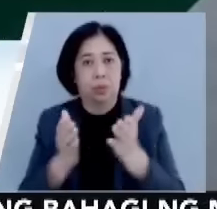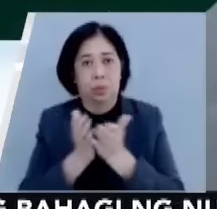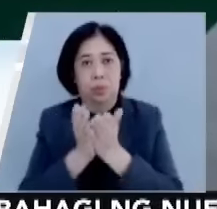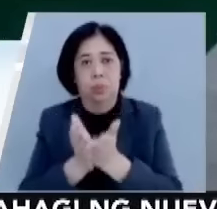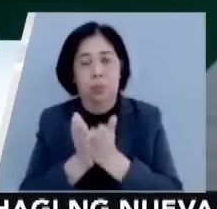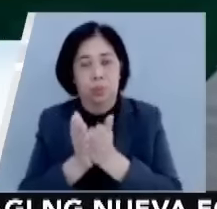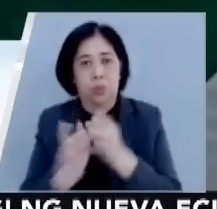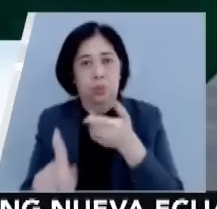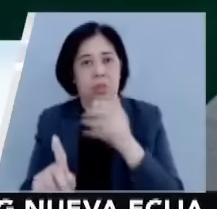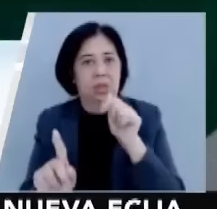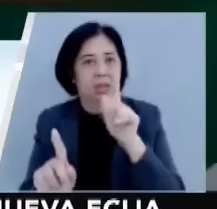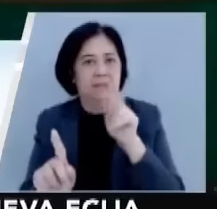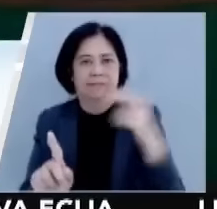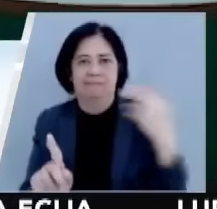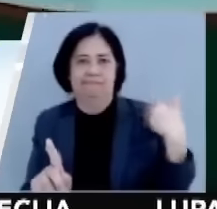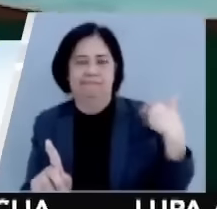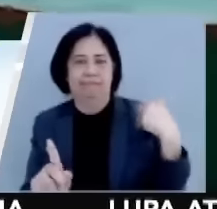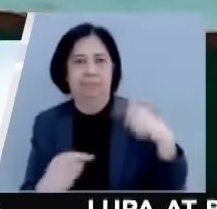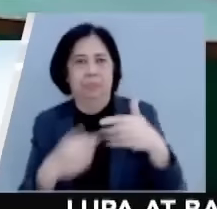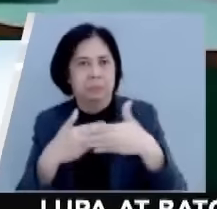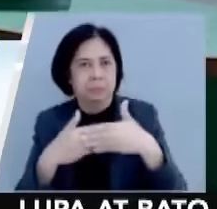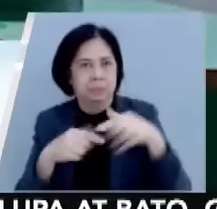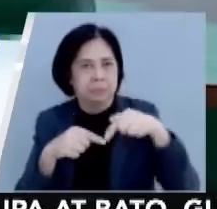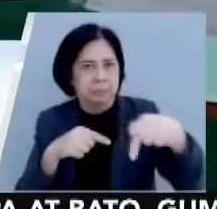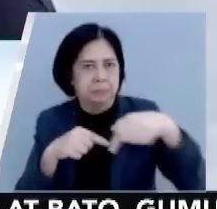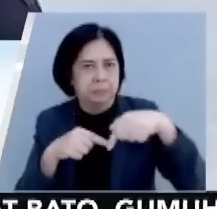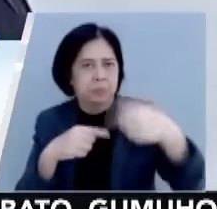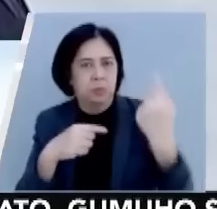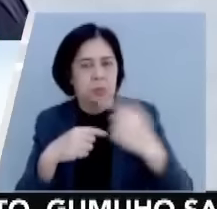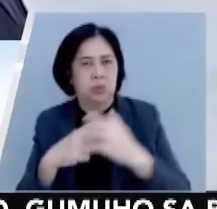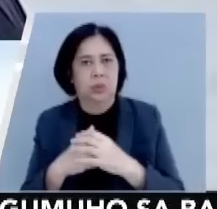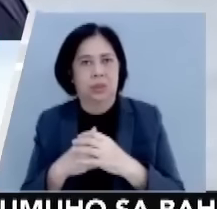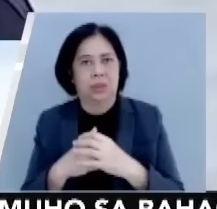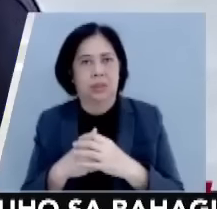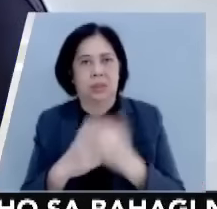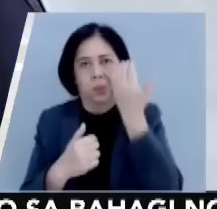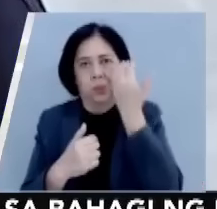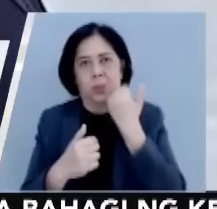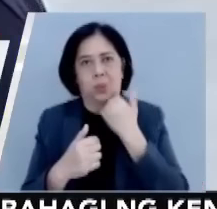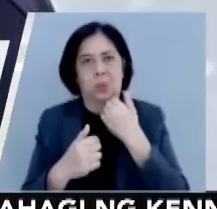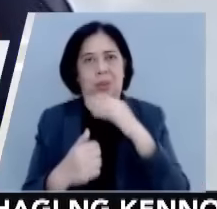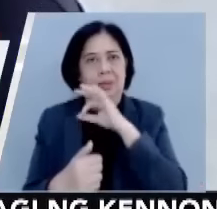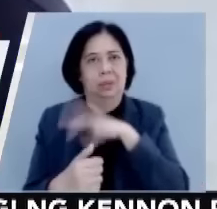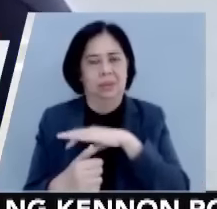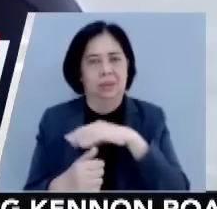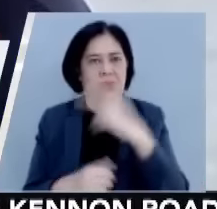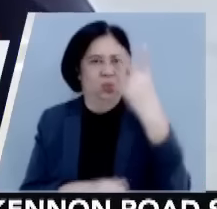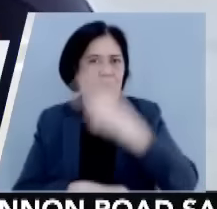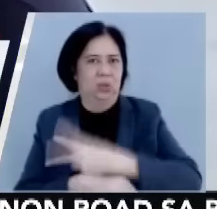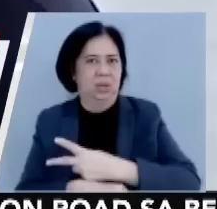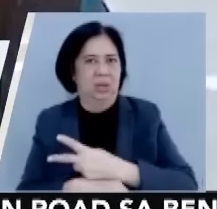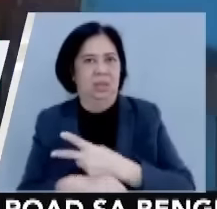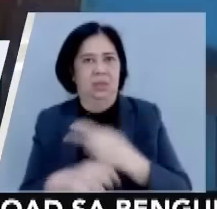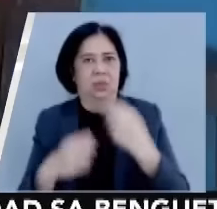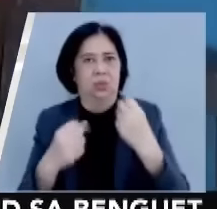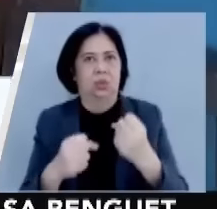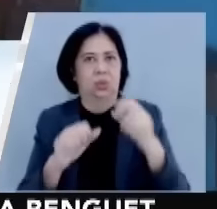hindi raw muna lalayo sa pangpang. Kulang din sa kita kasi dalawang araw na malakas po baga kaya.